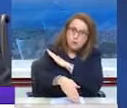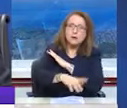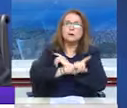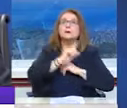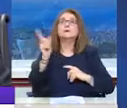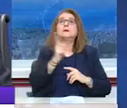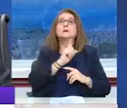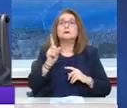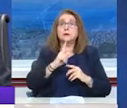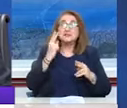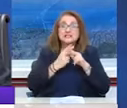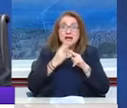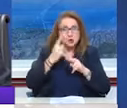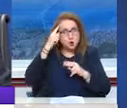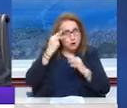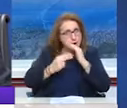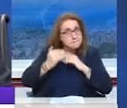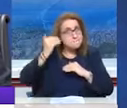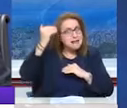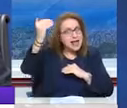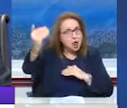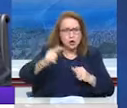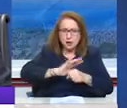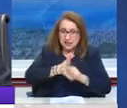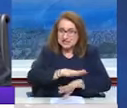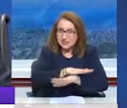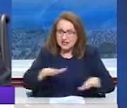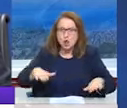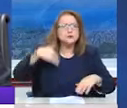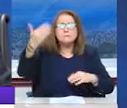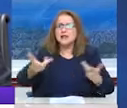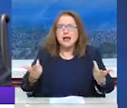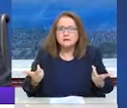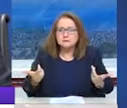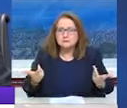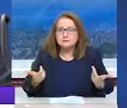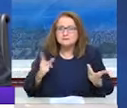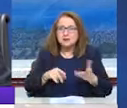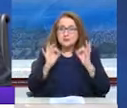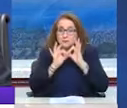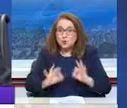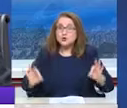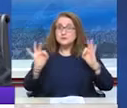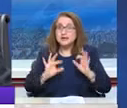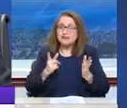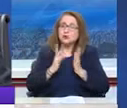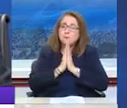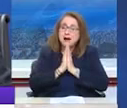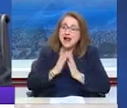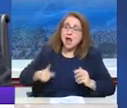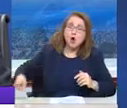διαρκές. Και για να το πετύχουμε αυτό, χρειαζόμαστε την κατανόηση και την λελογισμένη συμπεριφορά